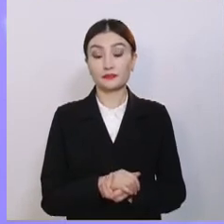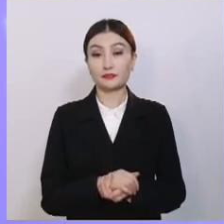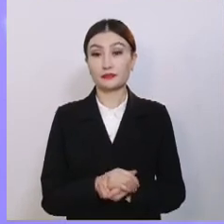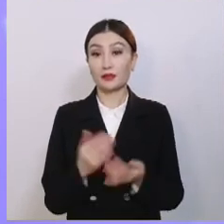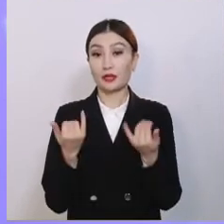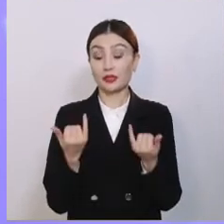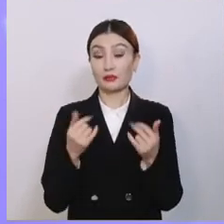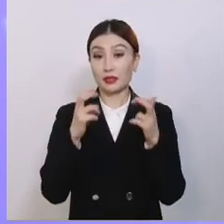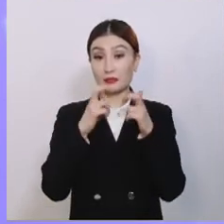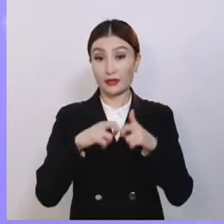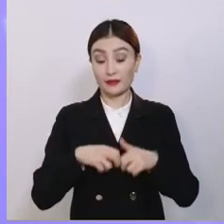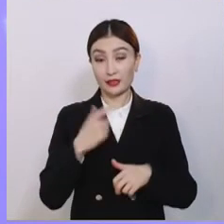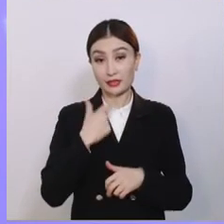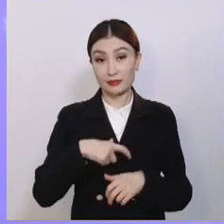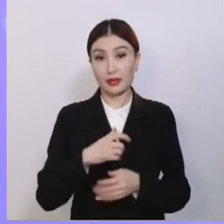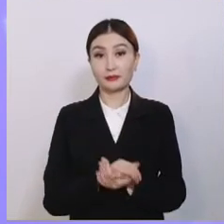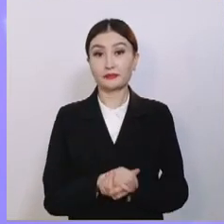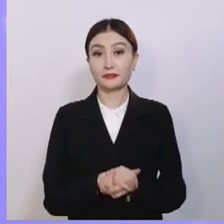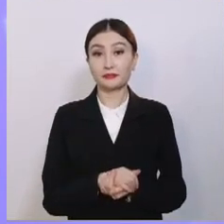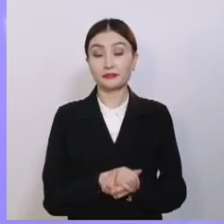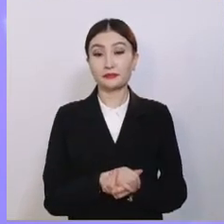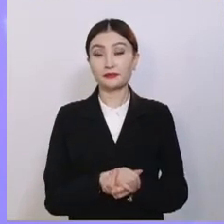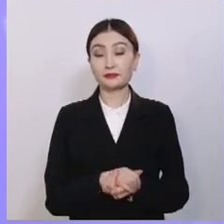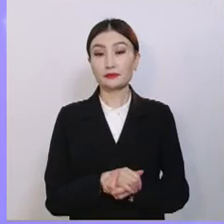А теперь проверьте себя.